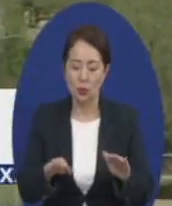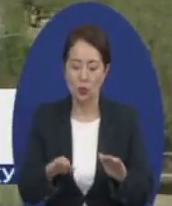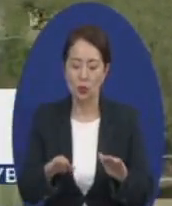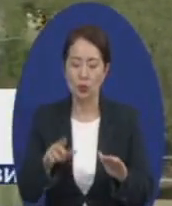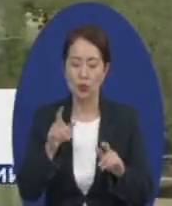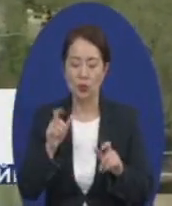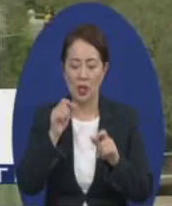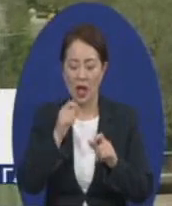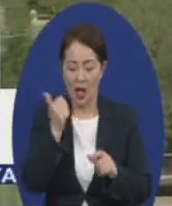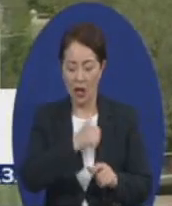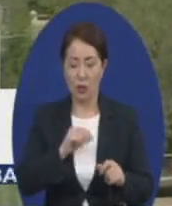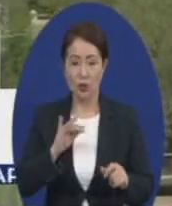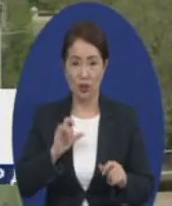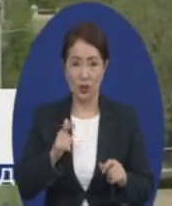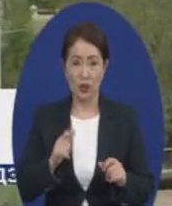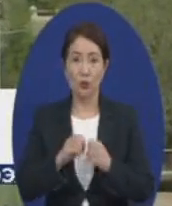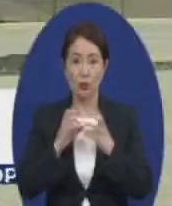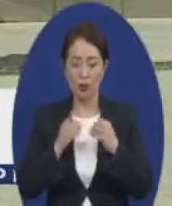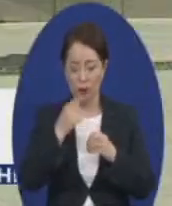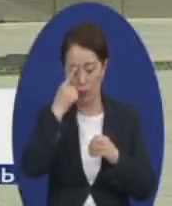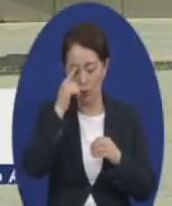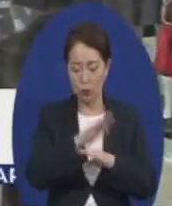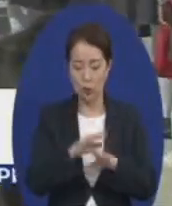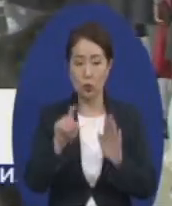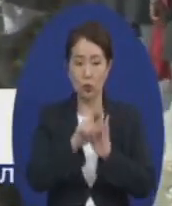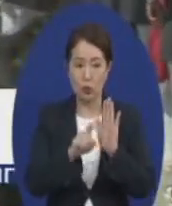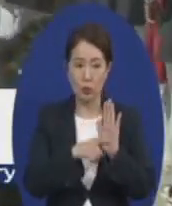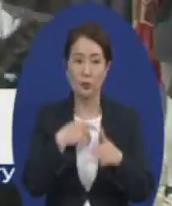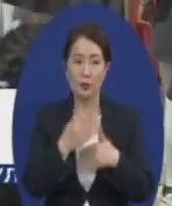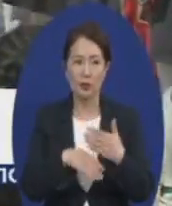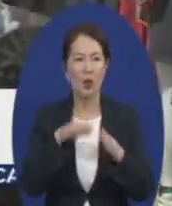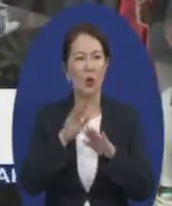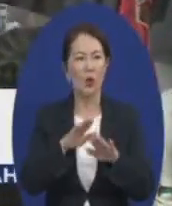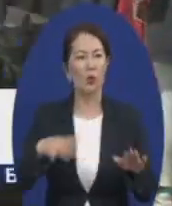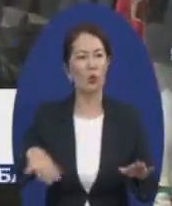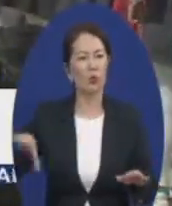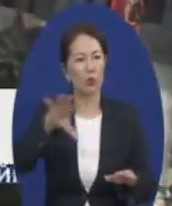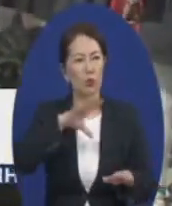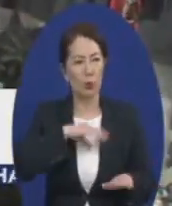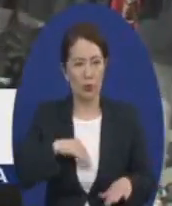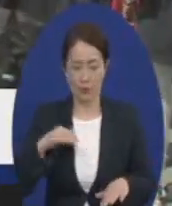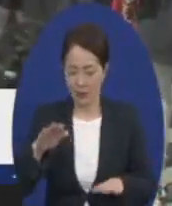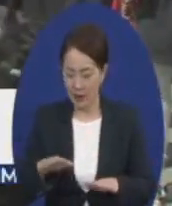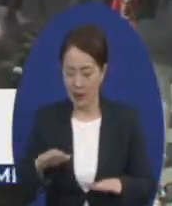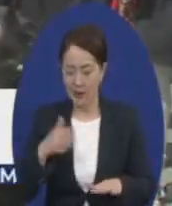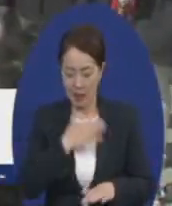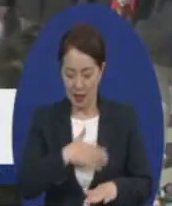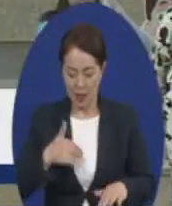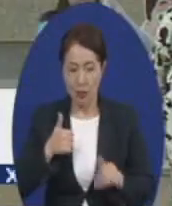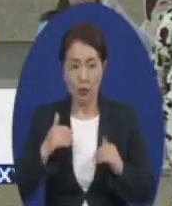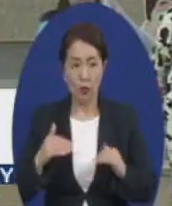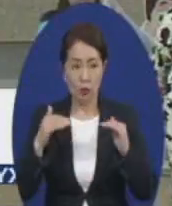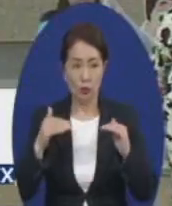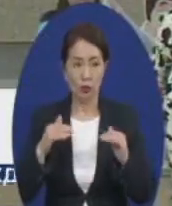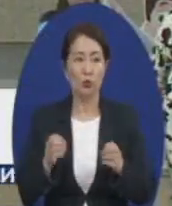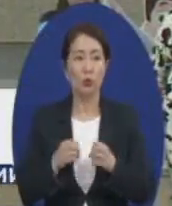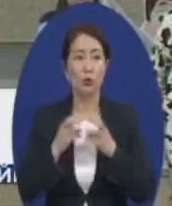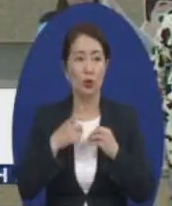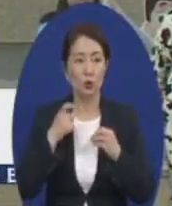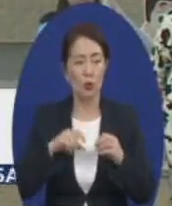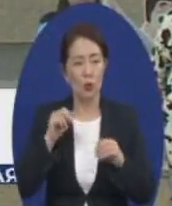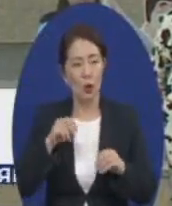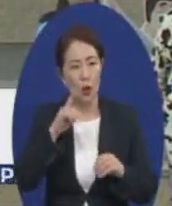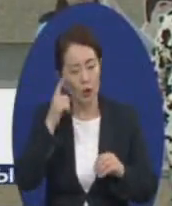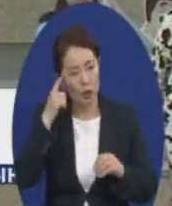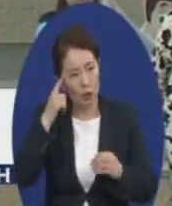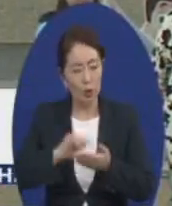хүмүүнлэг эрүүл чирэг бүтээлч Монгол хүүхэд хөтөлбөрийг хэрэгжүүлж байна. Ингэснээр хүүхдүүд багаасаа эрүүл чирэг өснө. За бүтээлч хүн